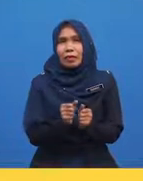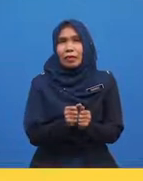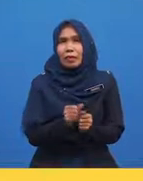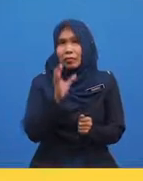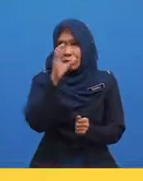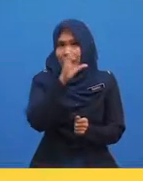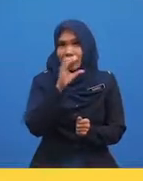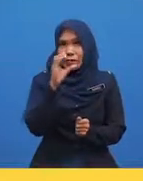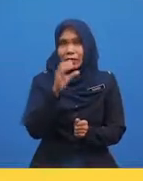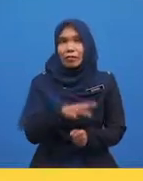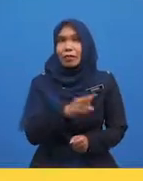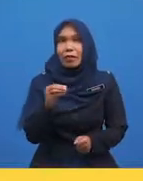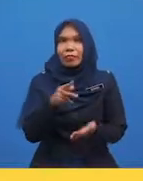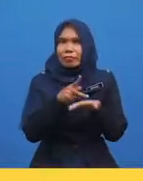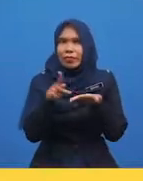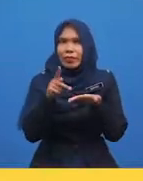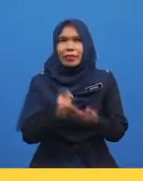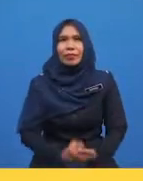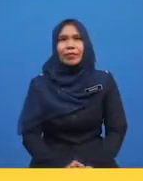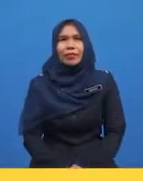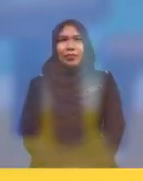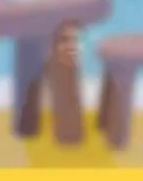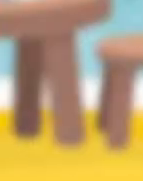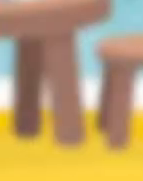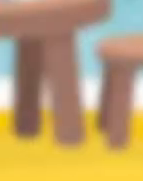dan cantik-cantik ya.